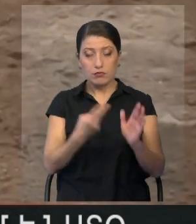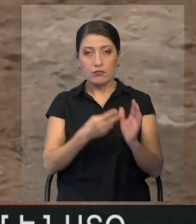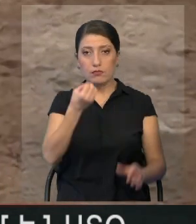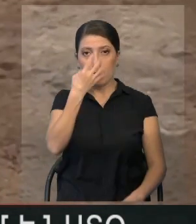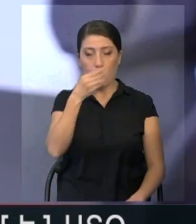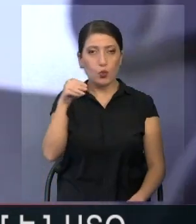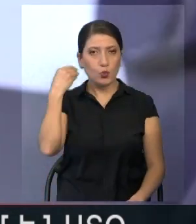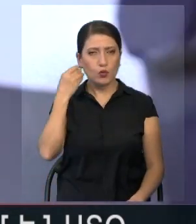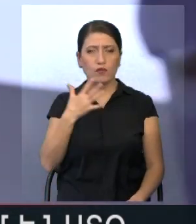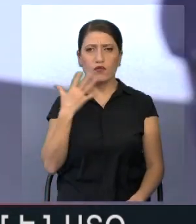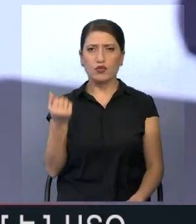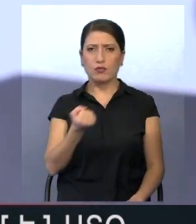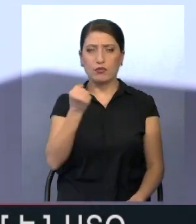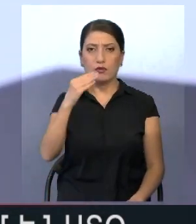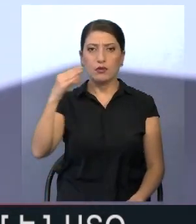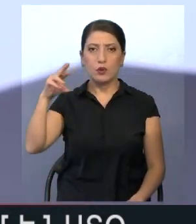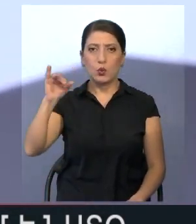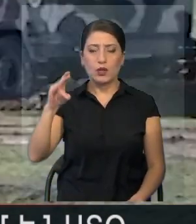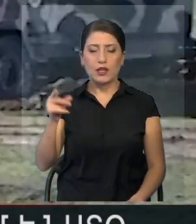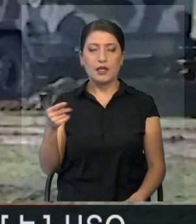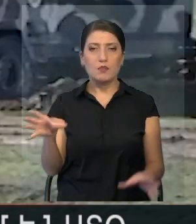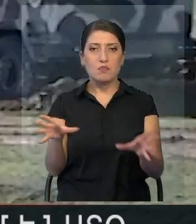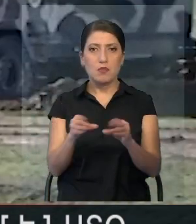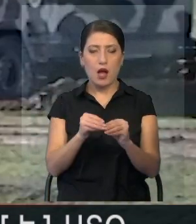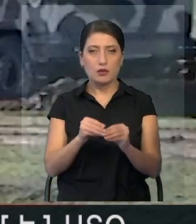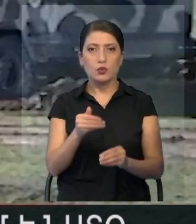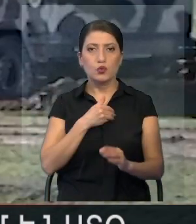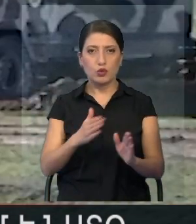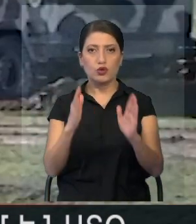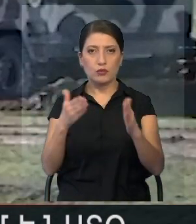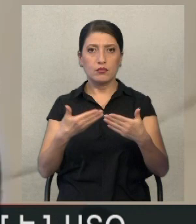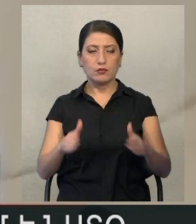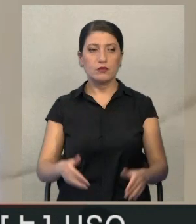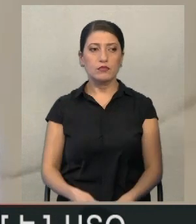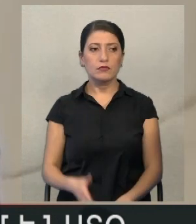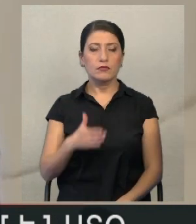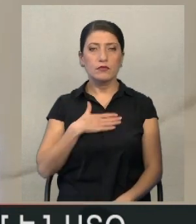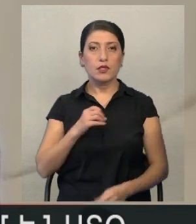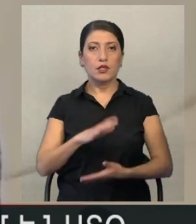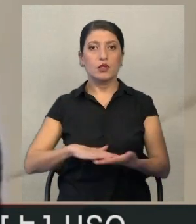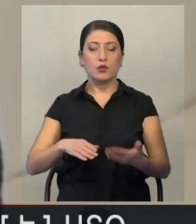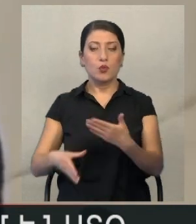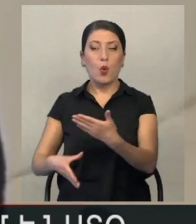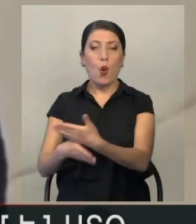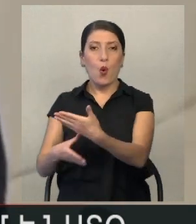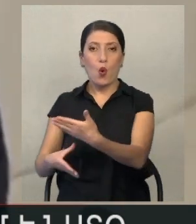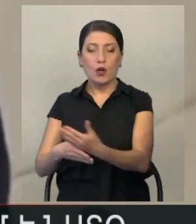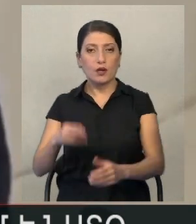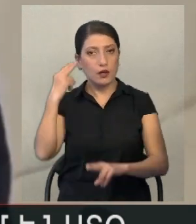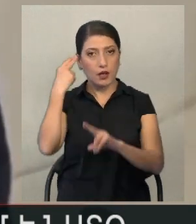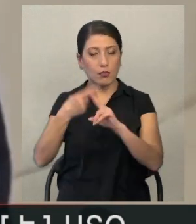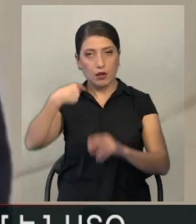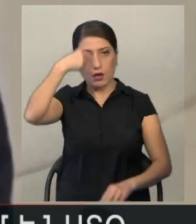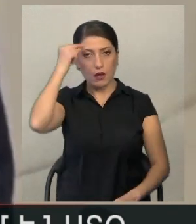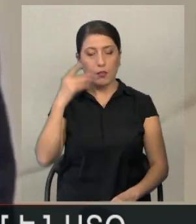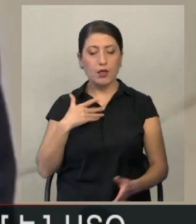եւ Անկարան վճռական են Սյունիքով միմյանց հետ կապվելու հարցում։ Մենք շարունակում ենք օգնել եղբայրական Ադրբեջանին,